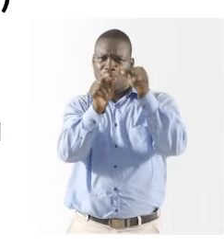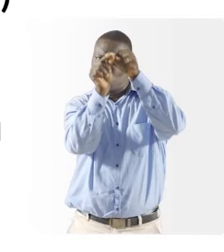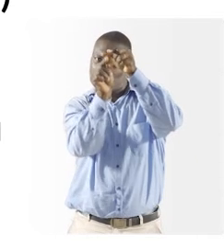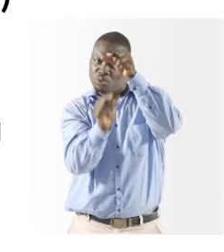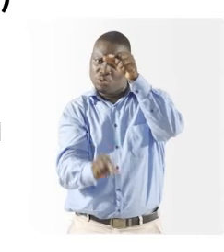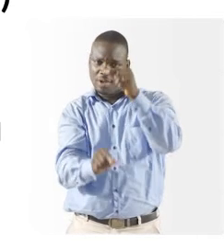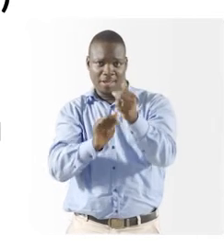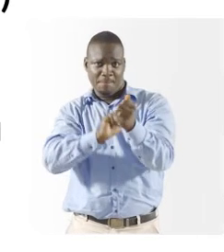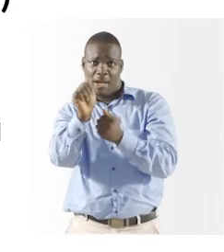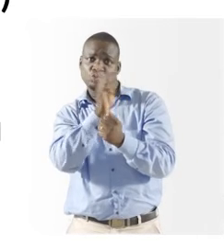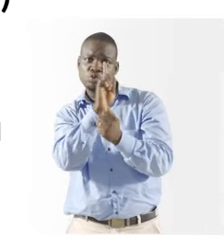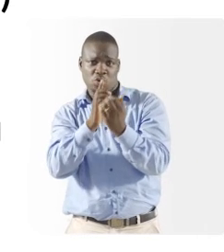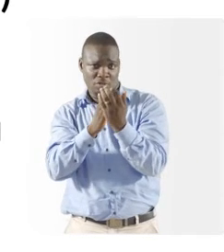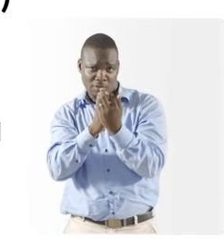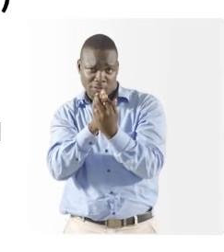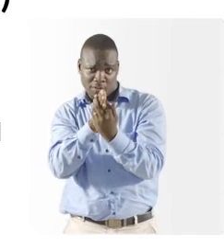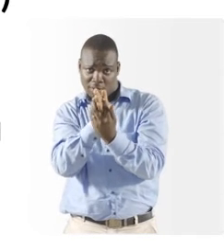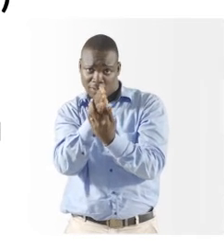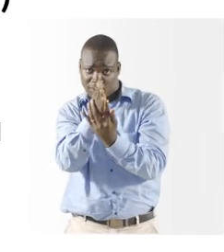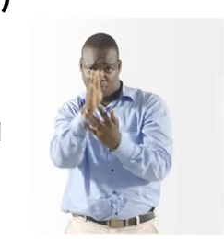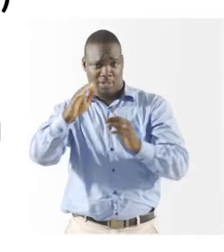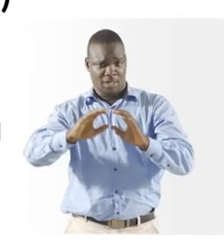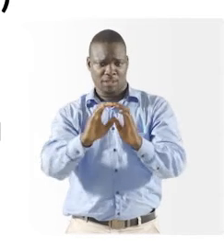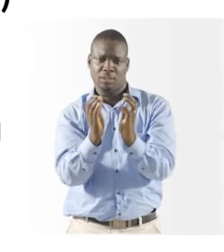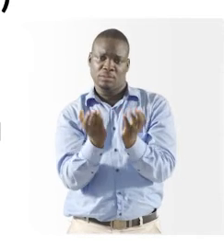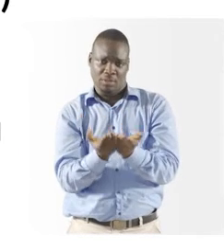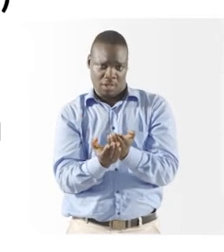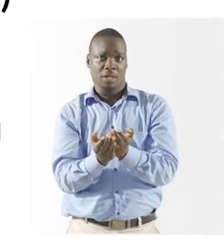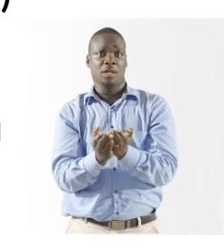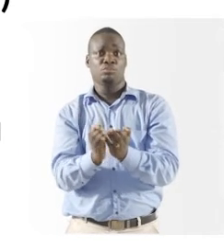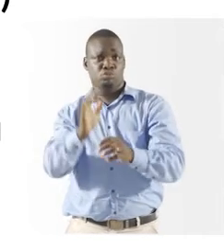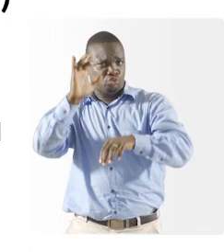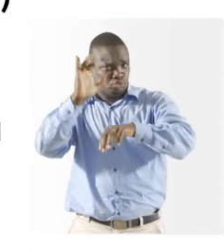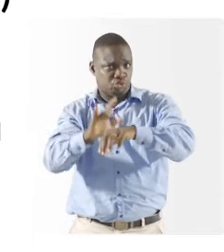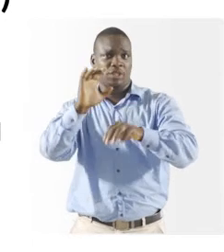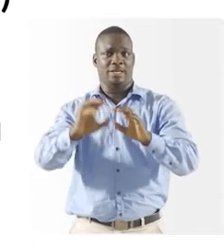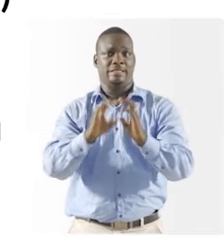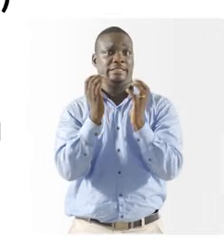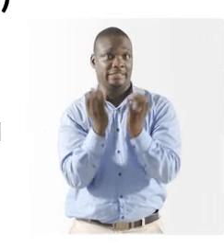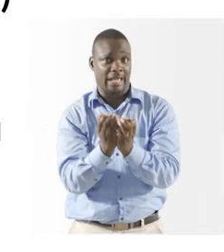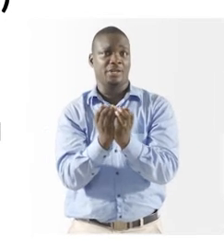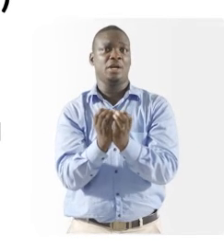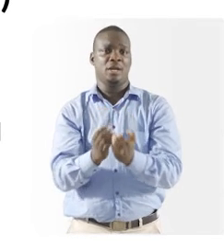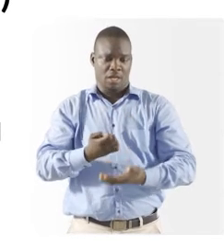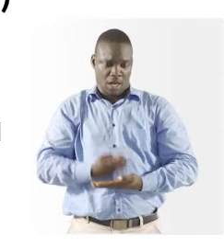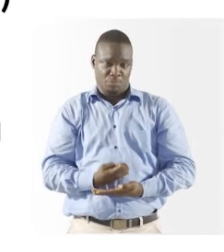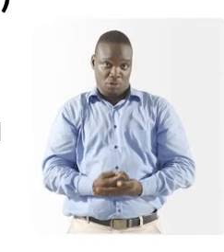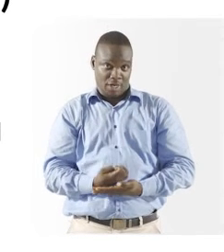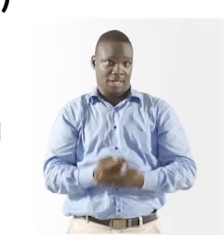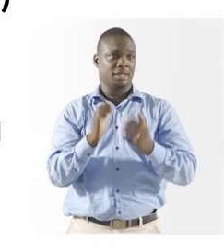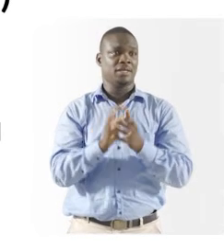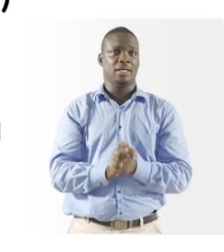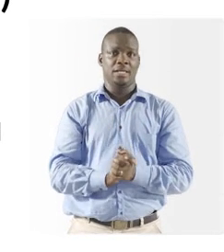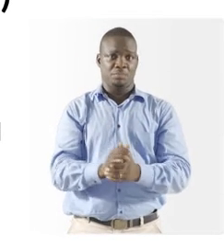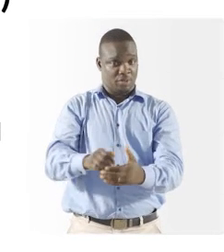passe par le micropyle pour atteindre le sac embryonnaire où il le libère.